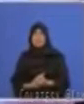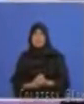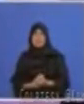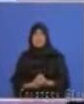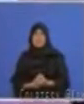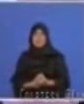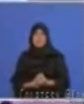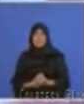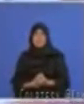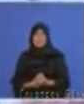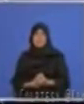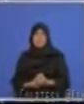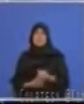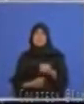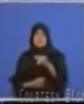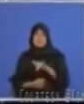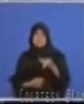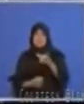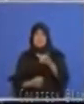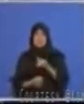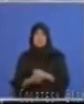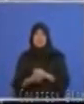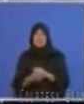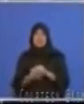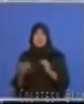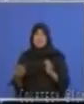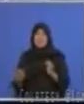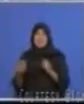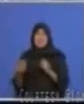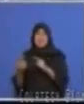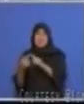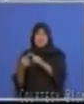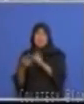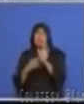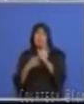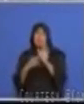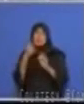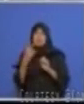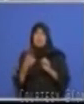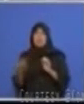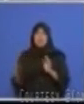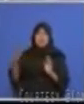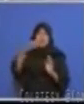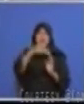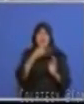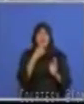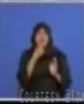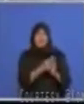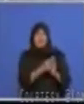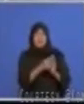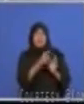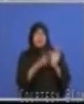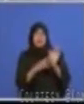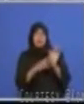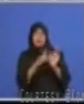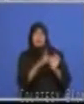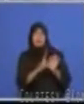pada pola yang sama berarti Pak tandri Bali bertanya balik pada Pak Aziz silakan 30 detik ya Pak